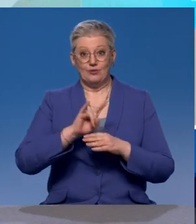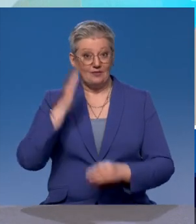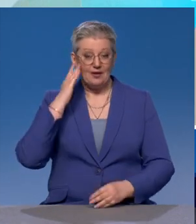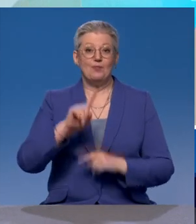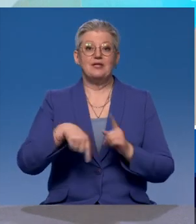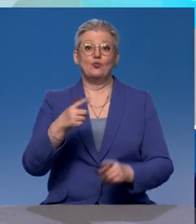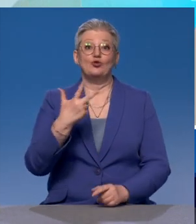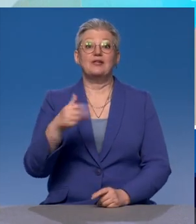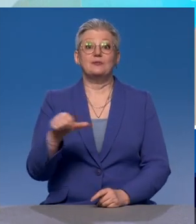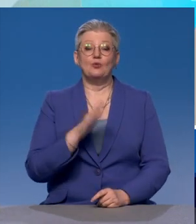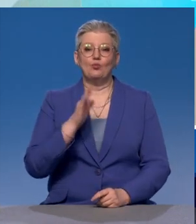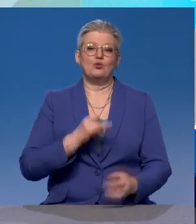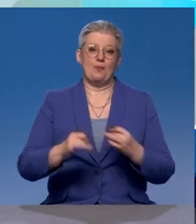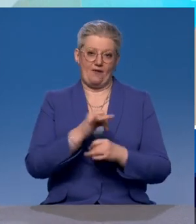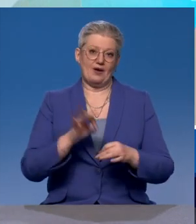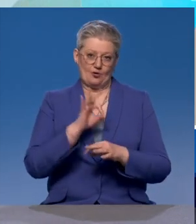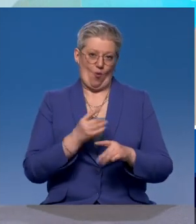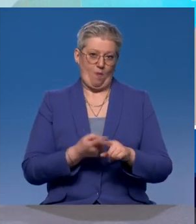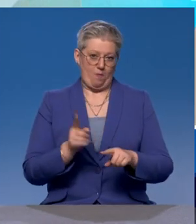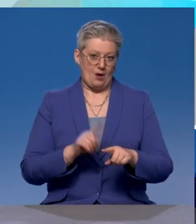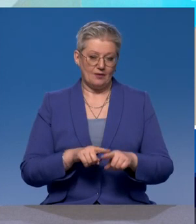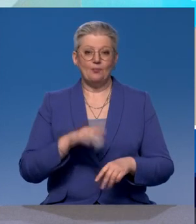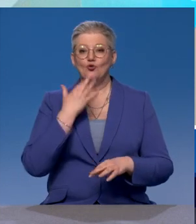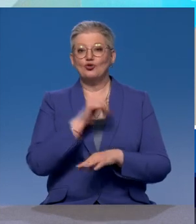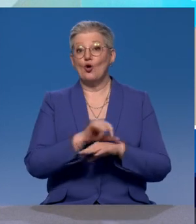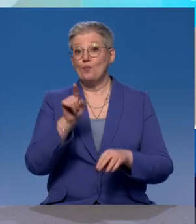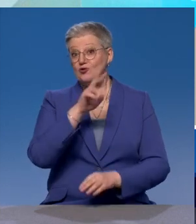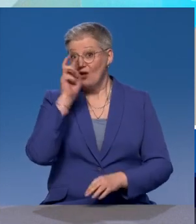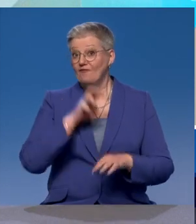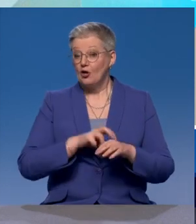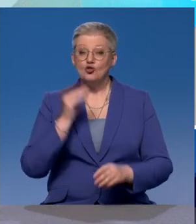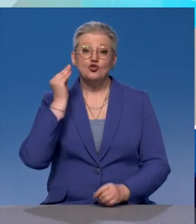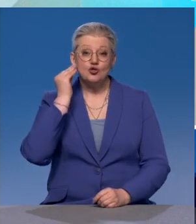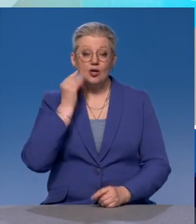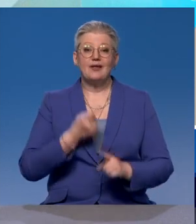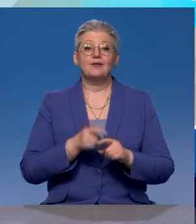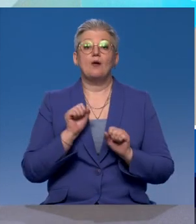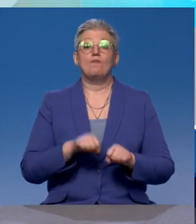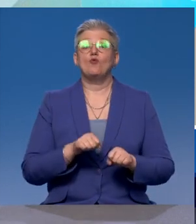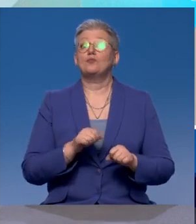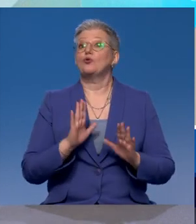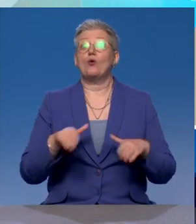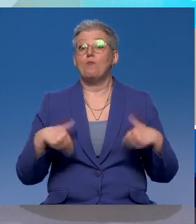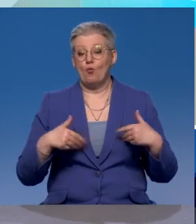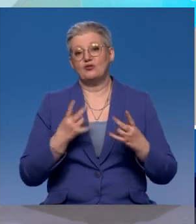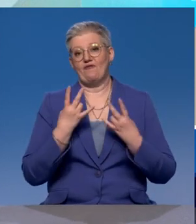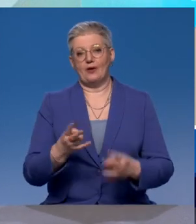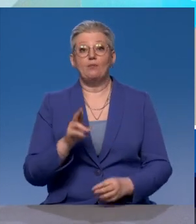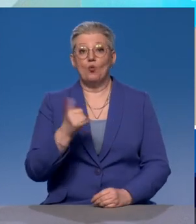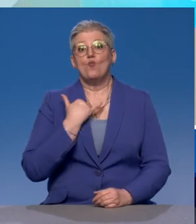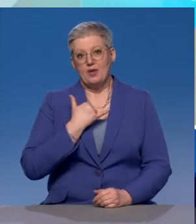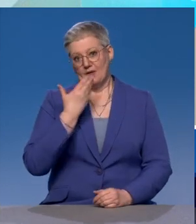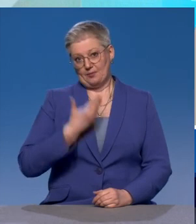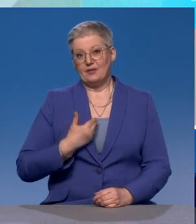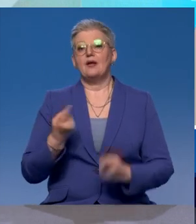будем говорить именно о нем, потому что врачи зарубежные считают, что это могут быть не только польза, но и вред. Вы бы у меня спросили, я как раз этим